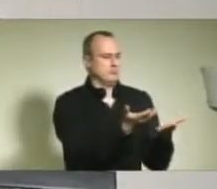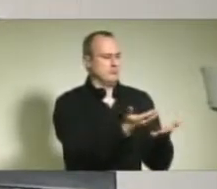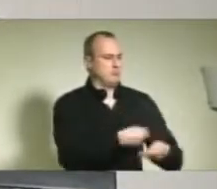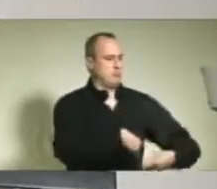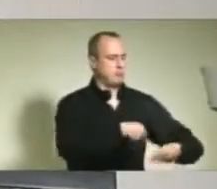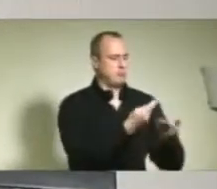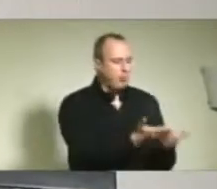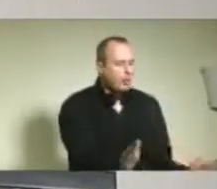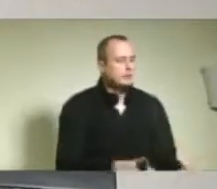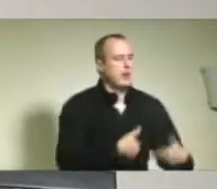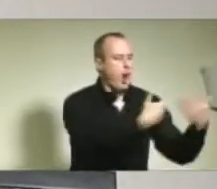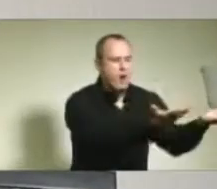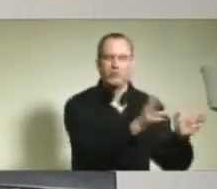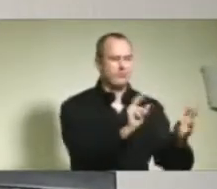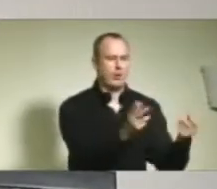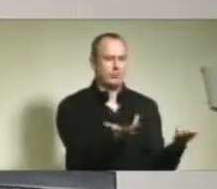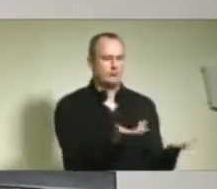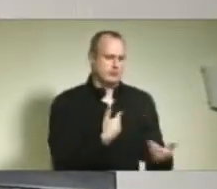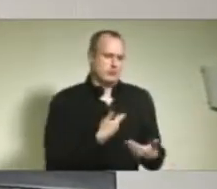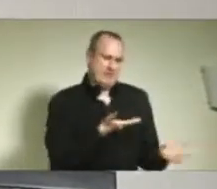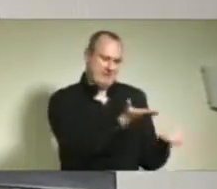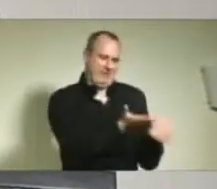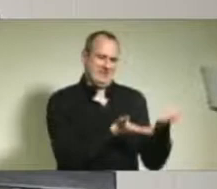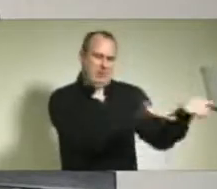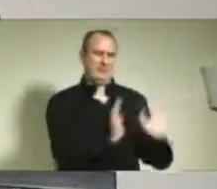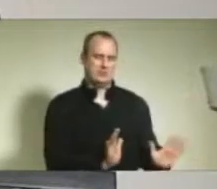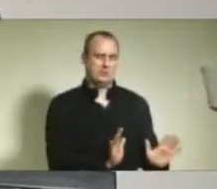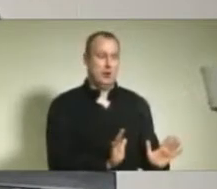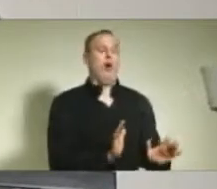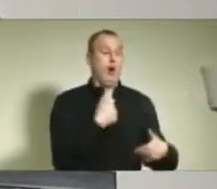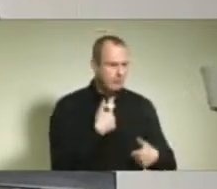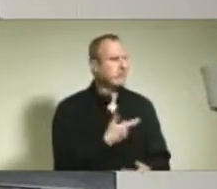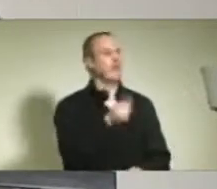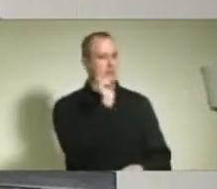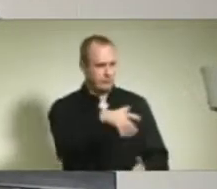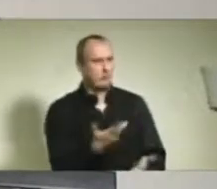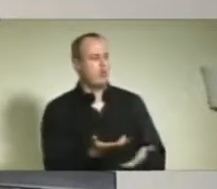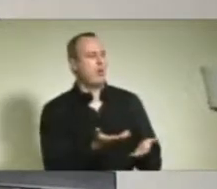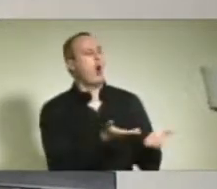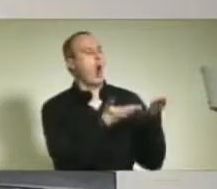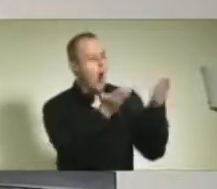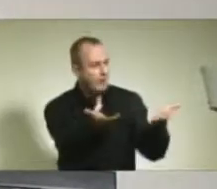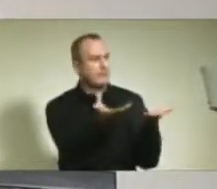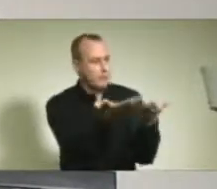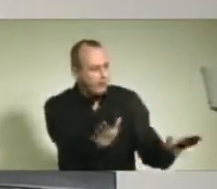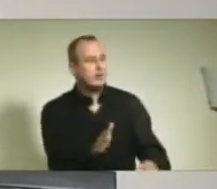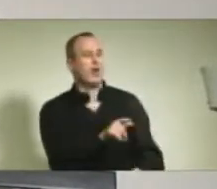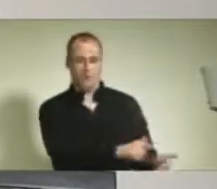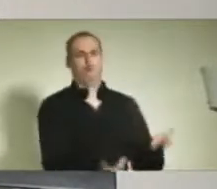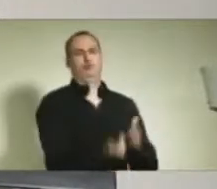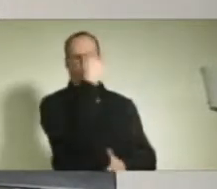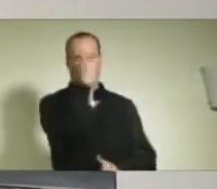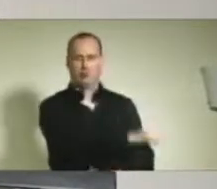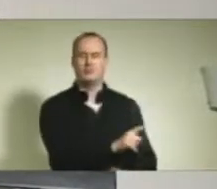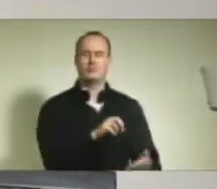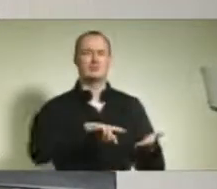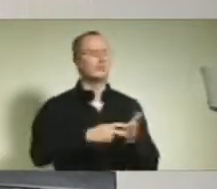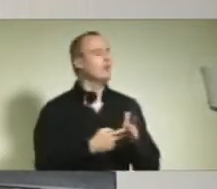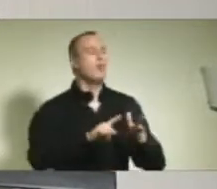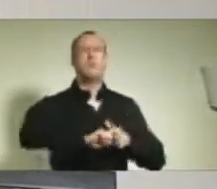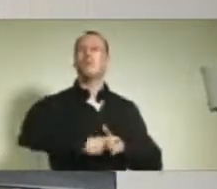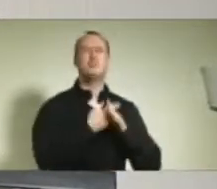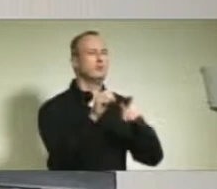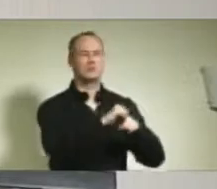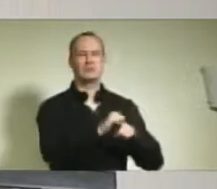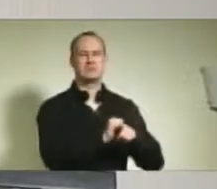été une transformation, une révolution pour les personnels. Et au départ, la formation n'a pas été